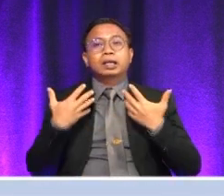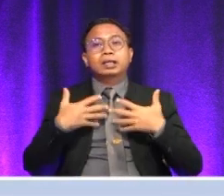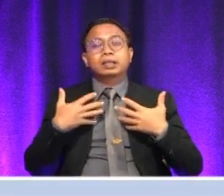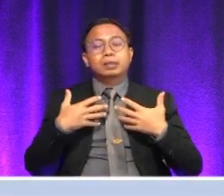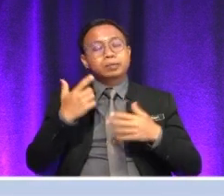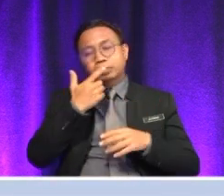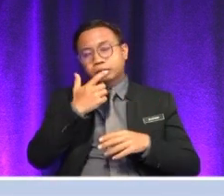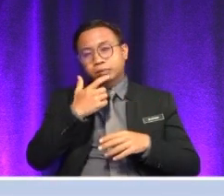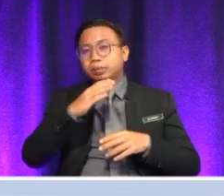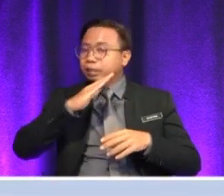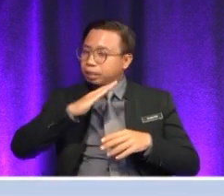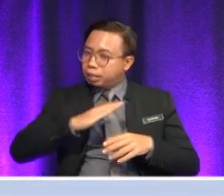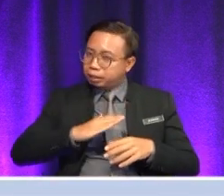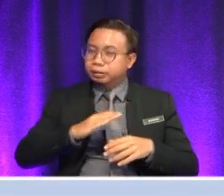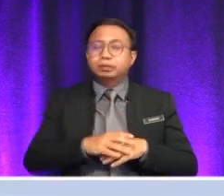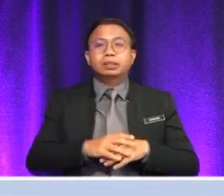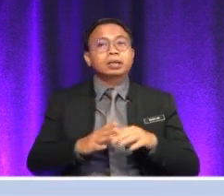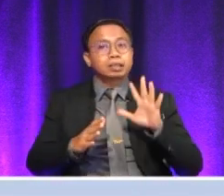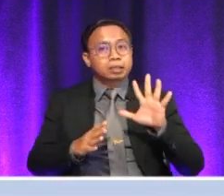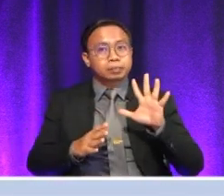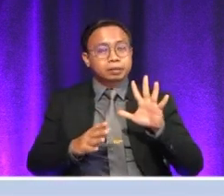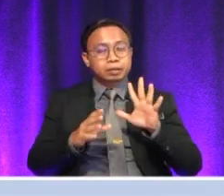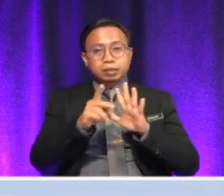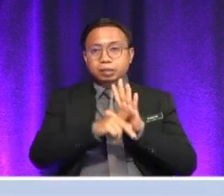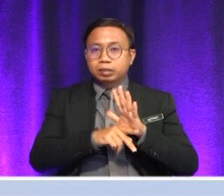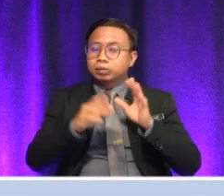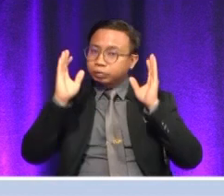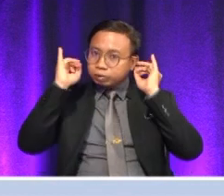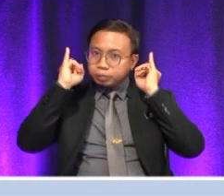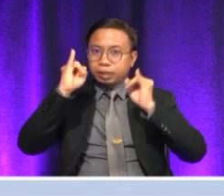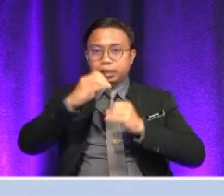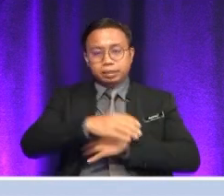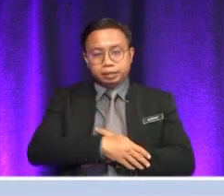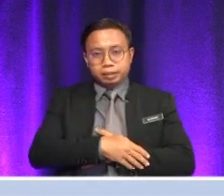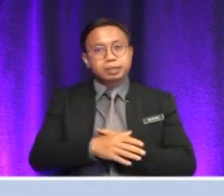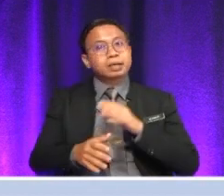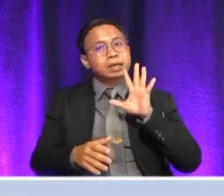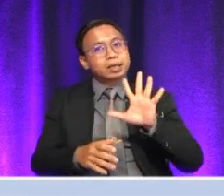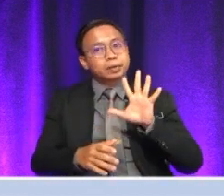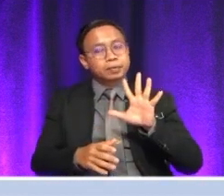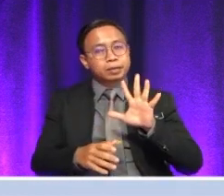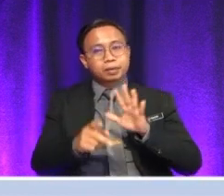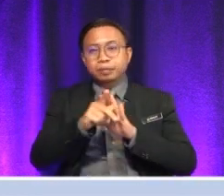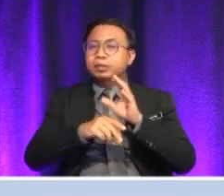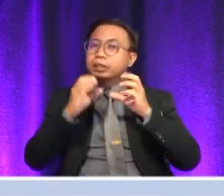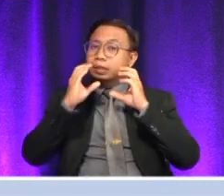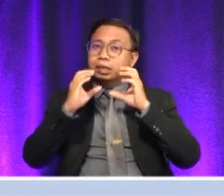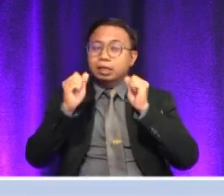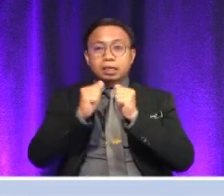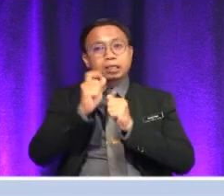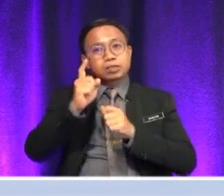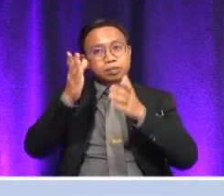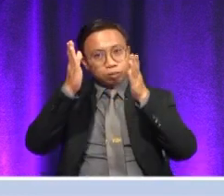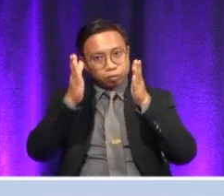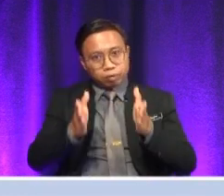sebenarnya ni. Okey, yang keempat adalah kerohanian beribadat. Okey. Okey. Kelima adalah bercakap dengan seseorang. Kita